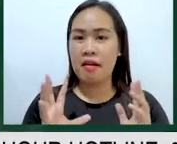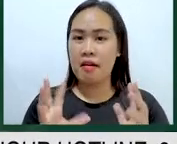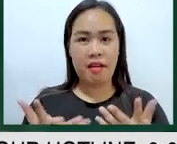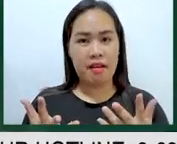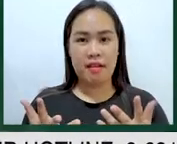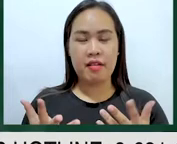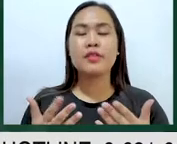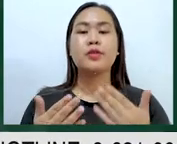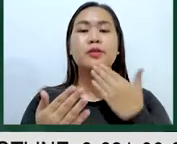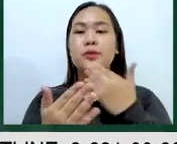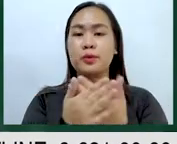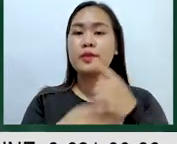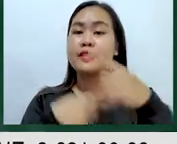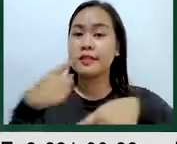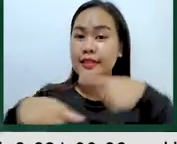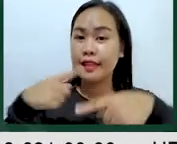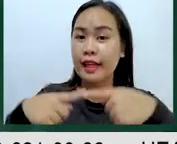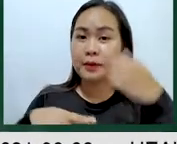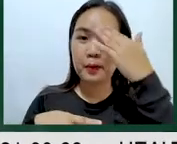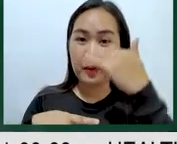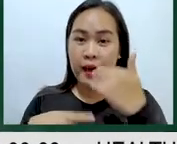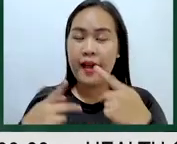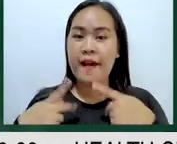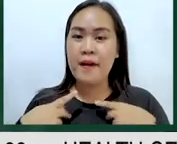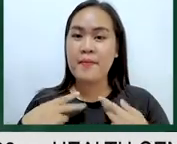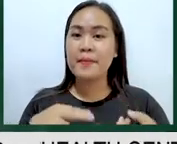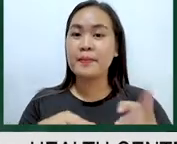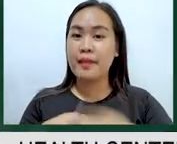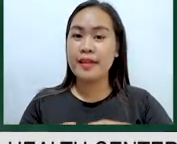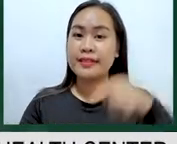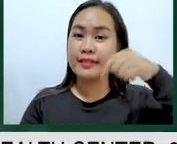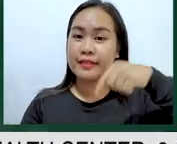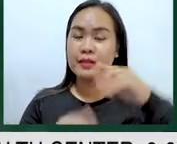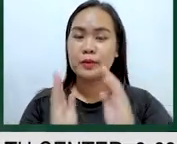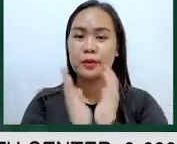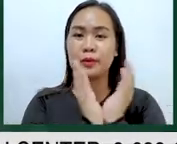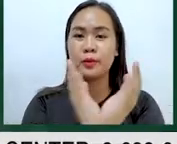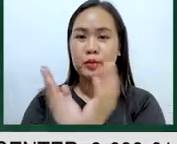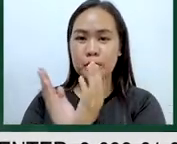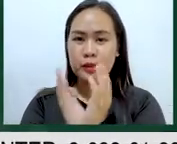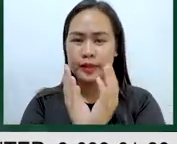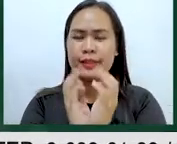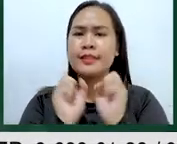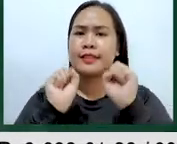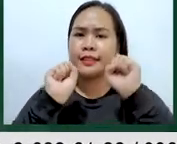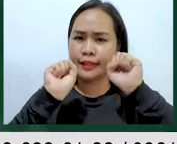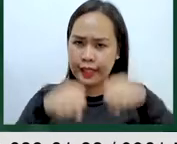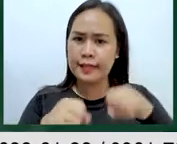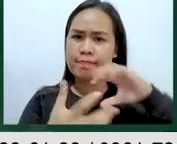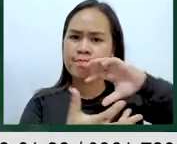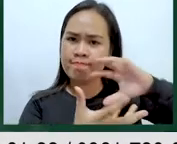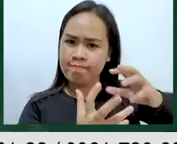nasa ospital. So again, it's a good sign, no, na tayo po